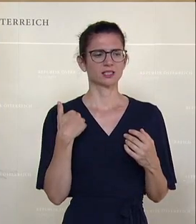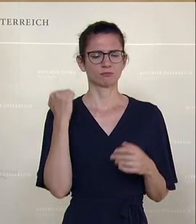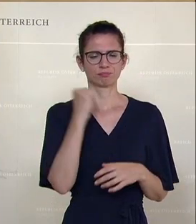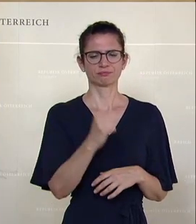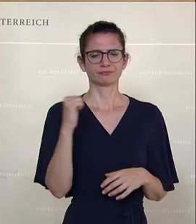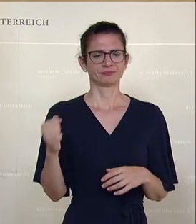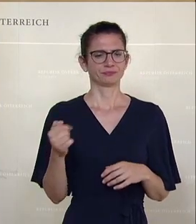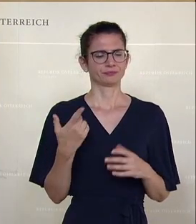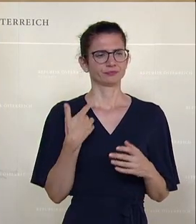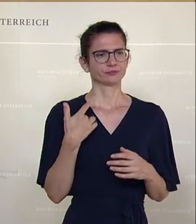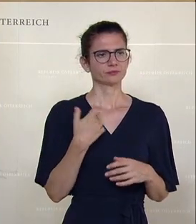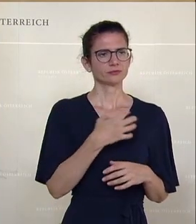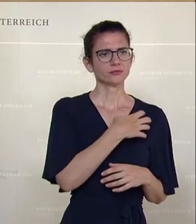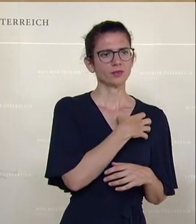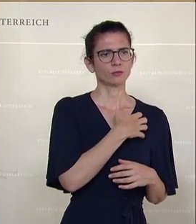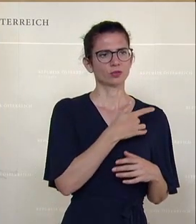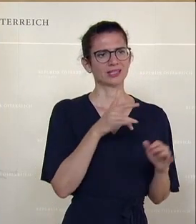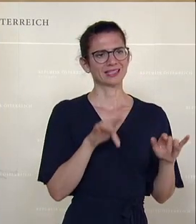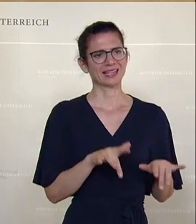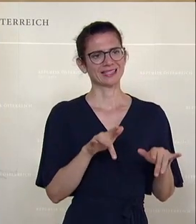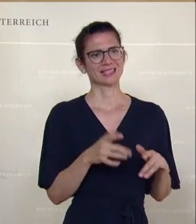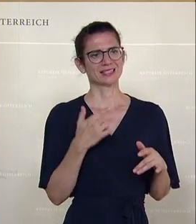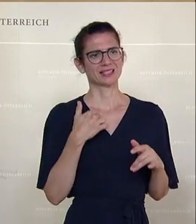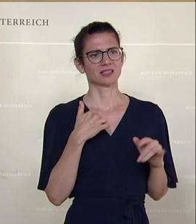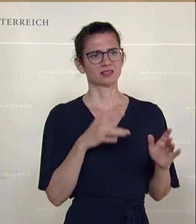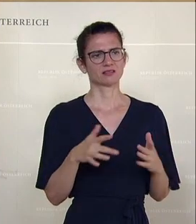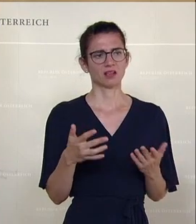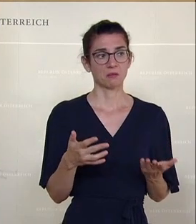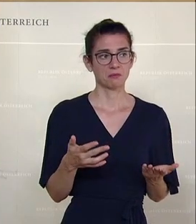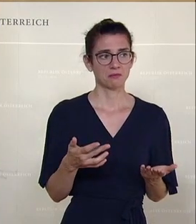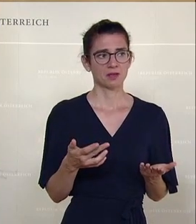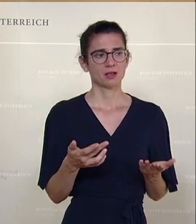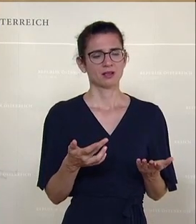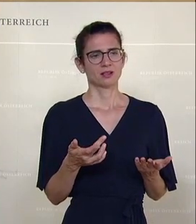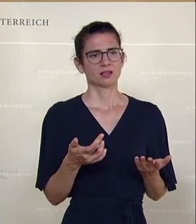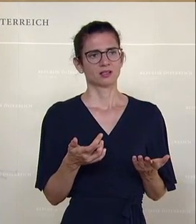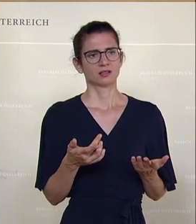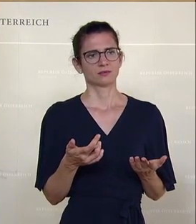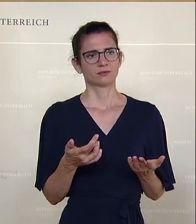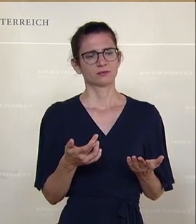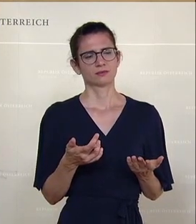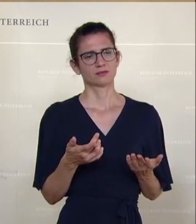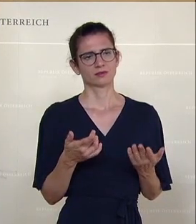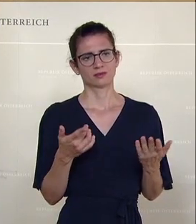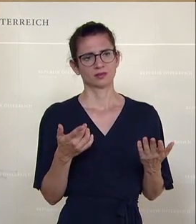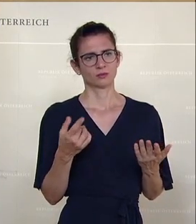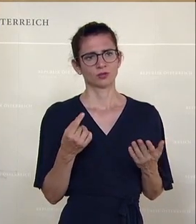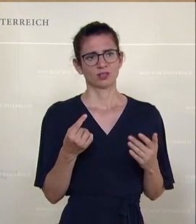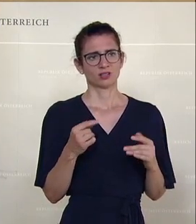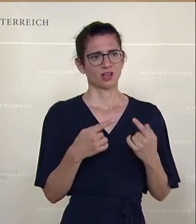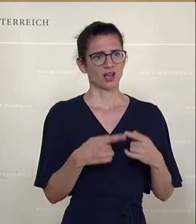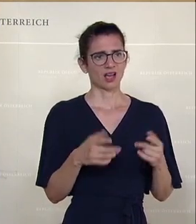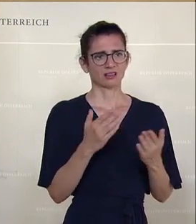und versucht in der bürgerlichen Existenz zu erledigen, sodass dort tatsächlich es so ist, dass keine anderen Listen